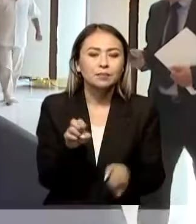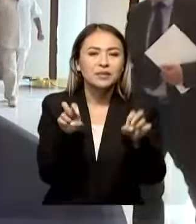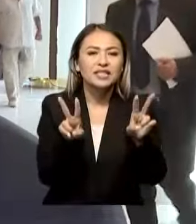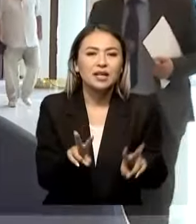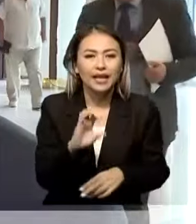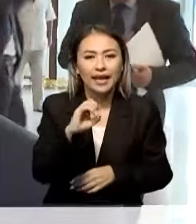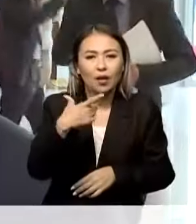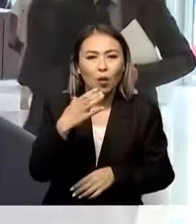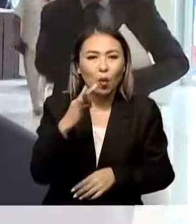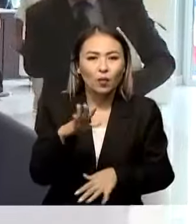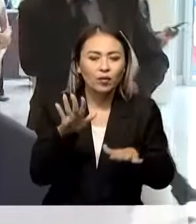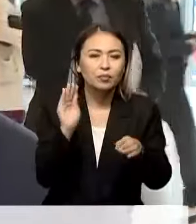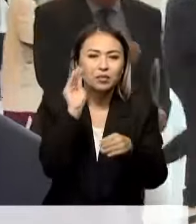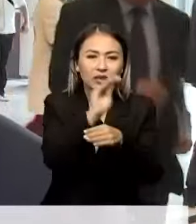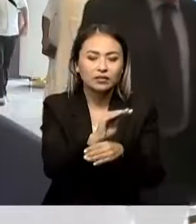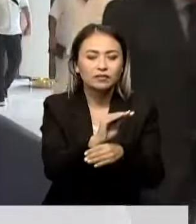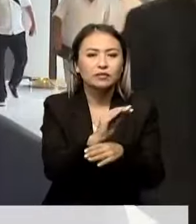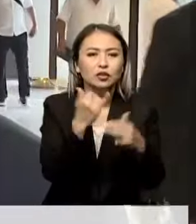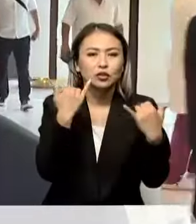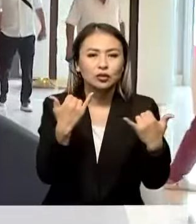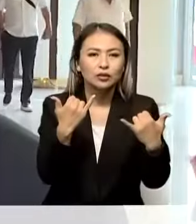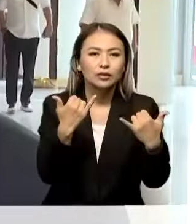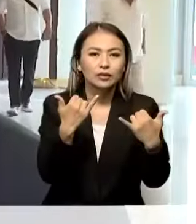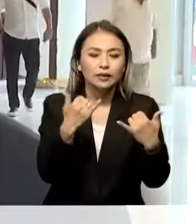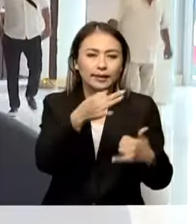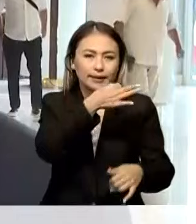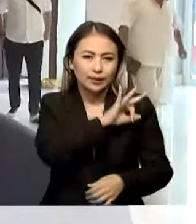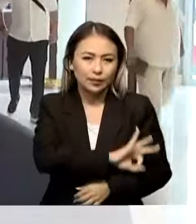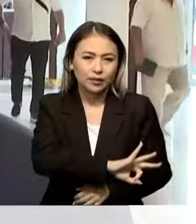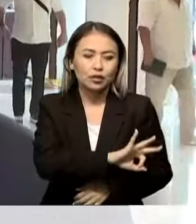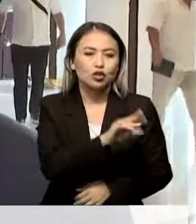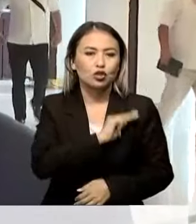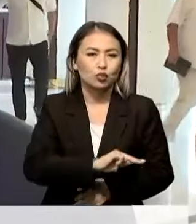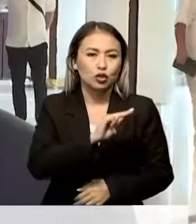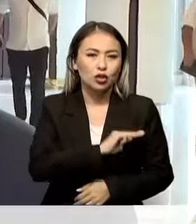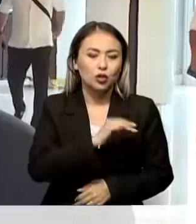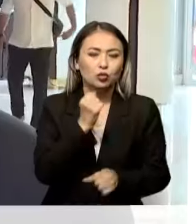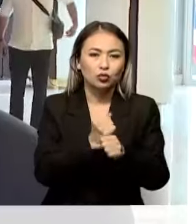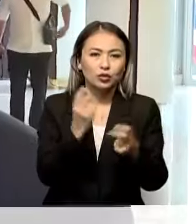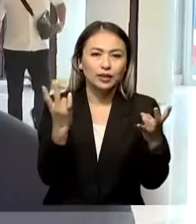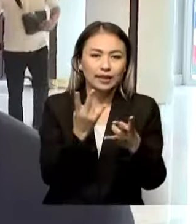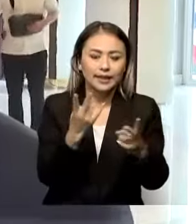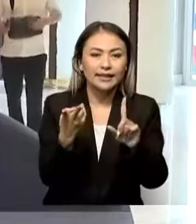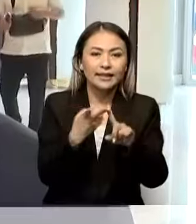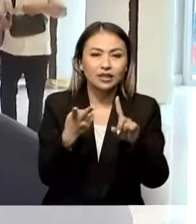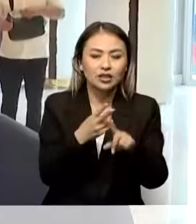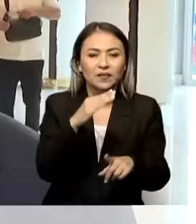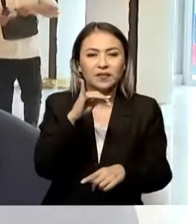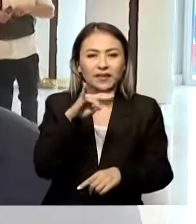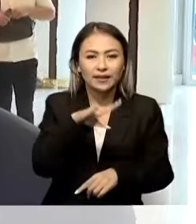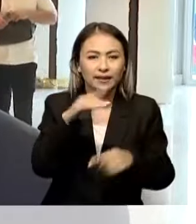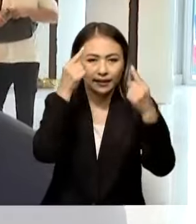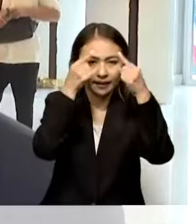егов платформаны енгізіп, жаңағы тиімді жұмыс жасау үшін. Екіншіден, жаңағы финтех